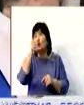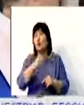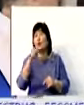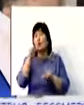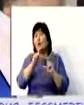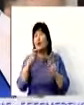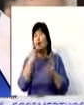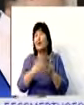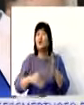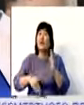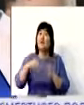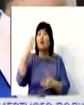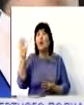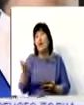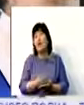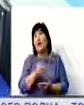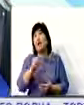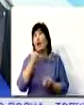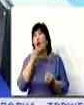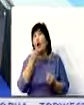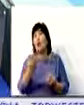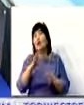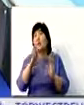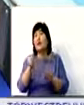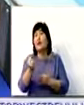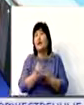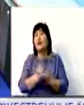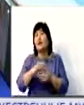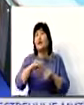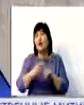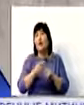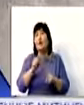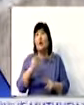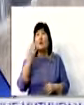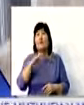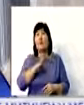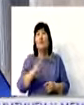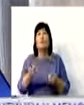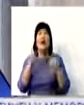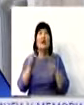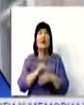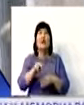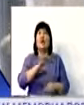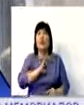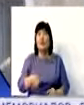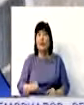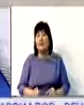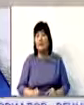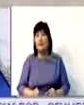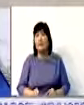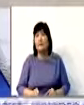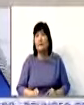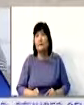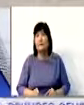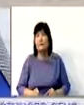школа показывает высокие достижения. Здесь хорошая материально-техническая база, но давно не было капитального ремонта. В